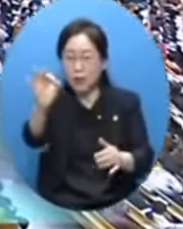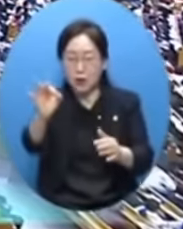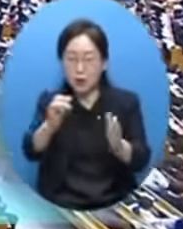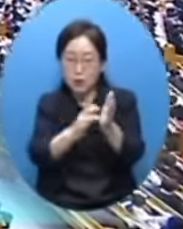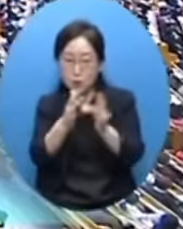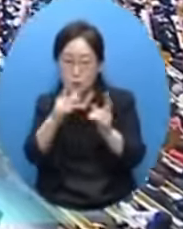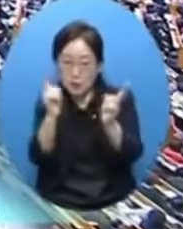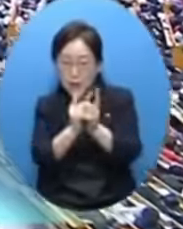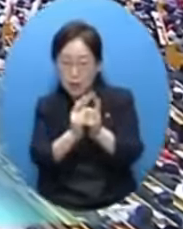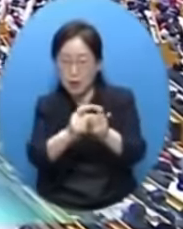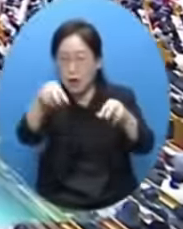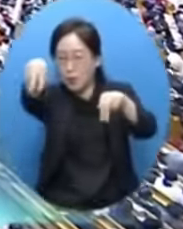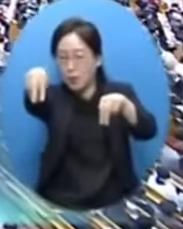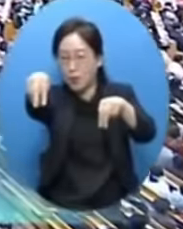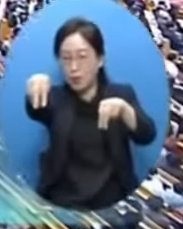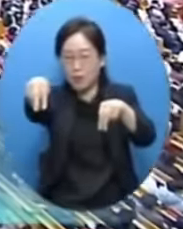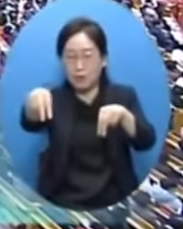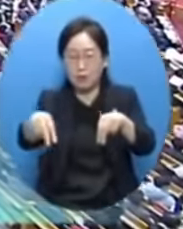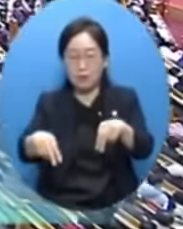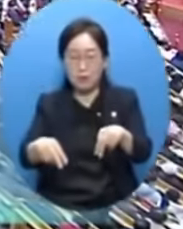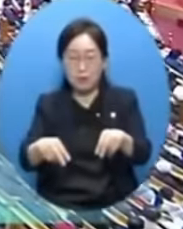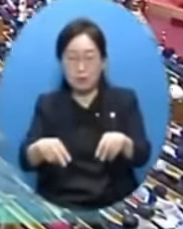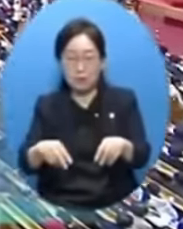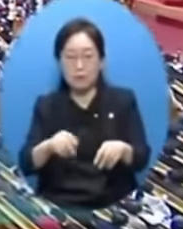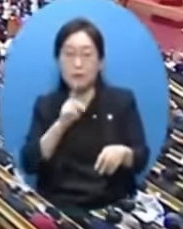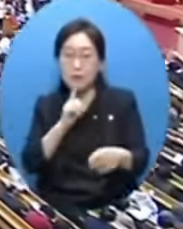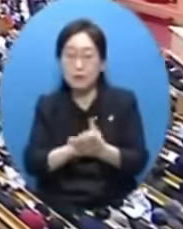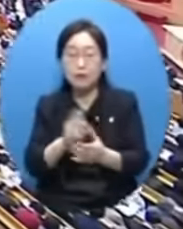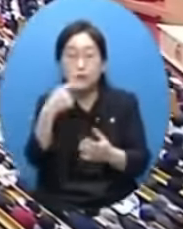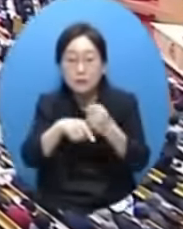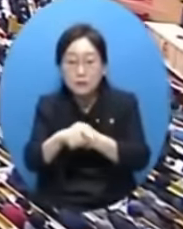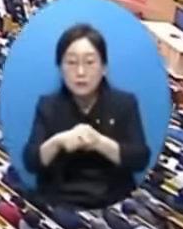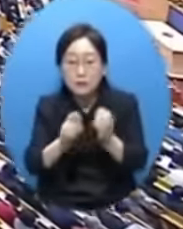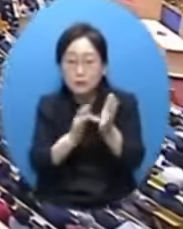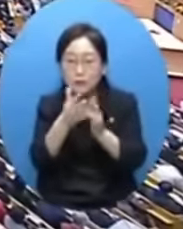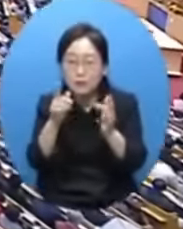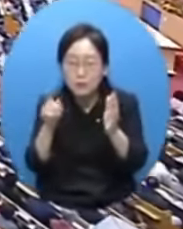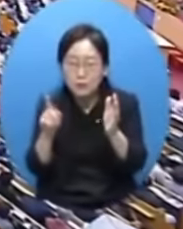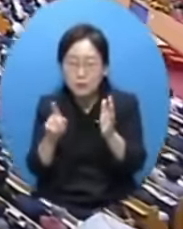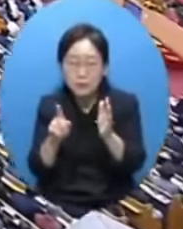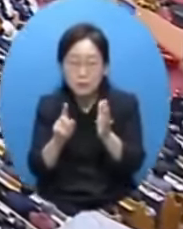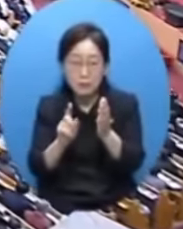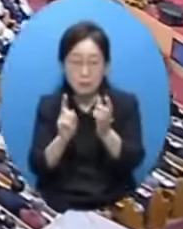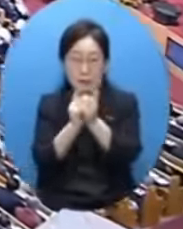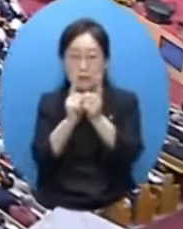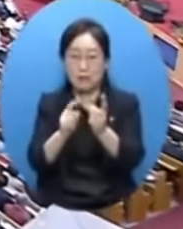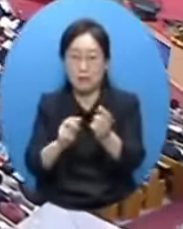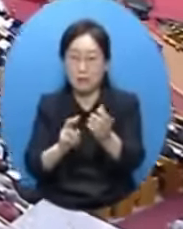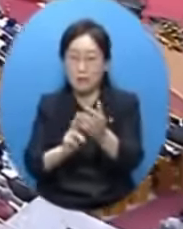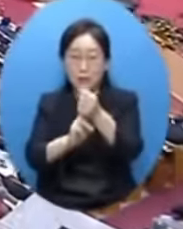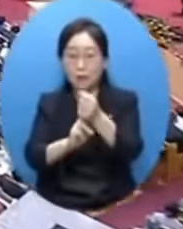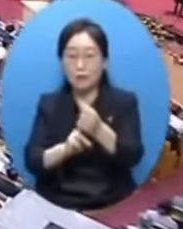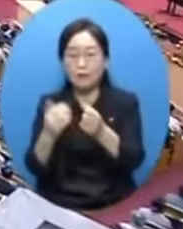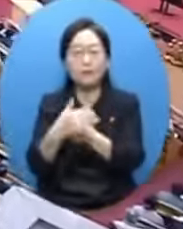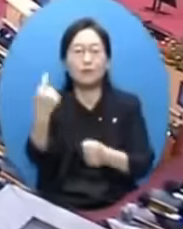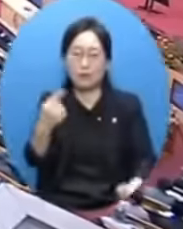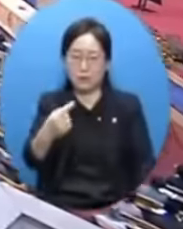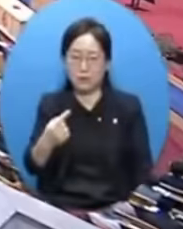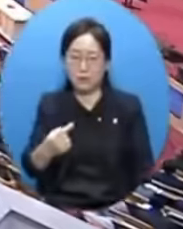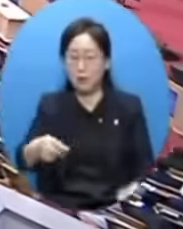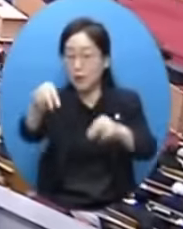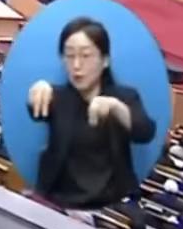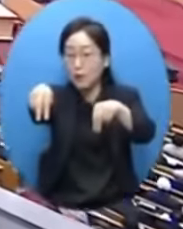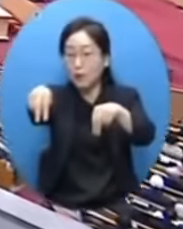서서 예수님을 만날 때 기적이 일어나는 것입니다. 은혜가 임하는 것입니다. 멀리 섰다고 하는 것은 그